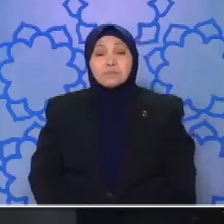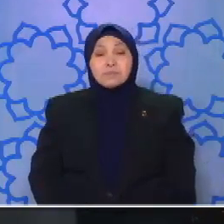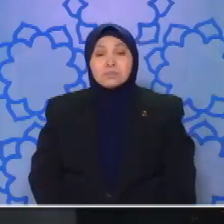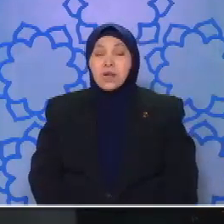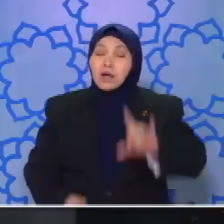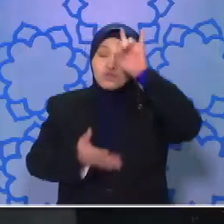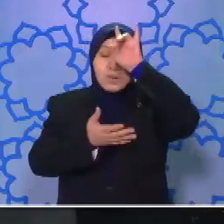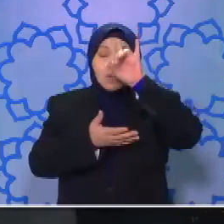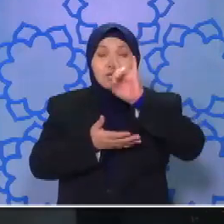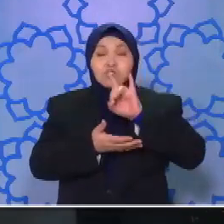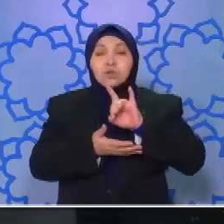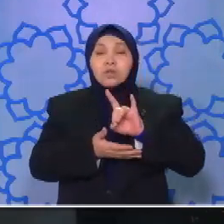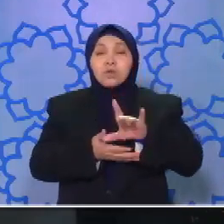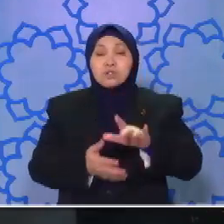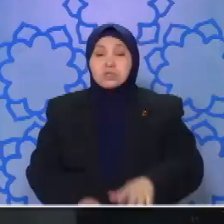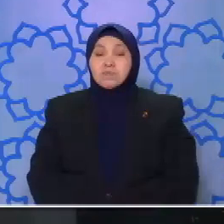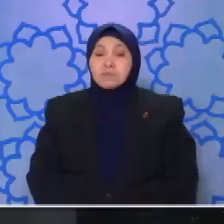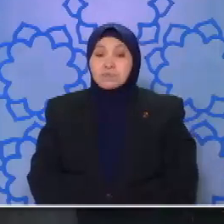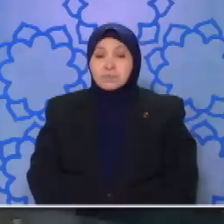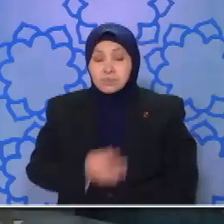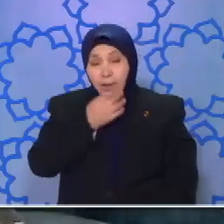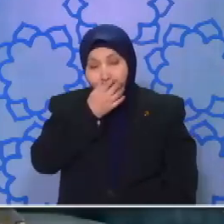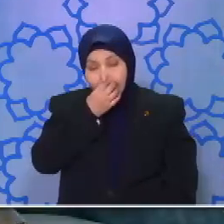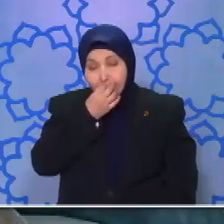A'udzu billahi minasyaitanir rajim.